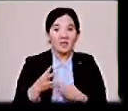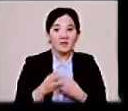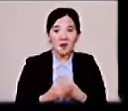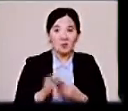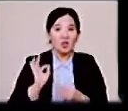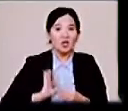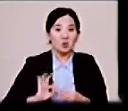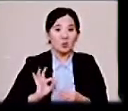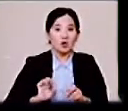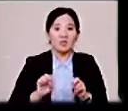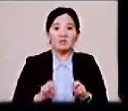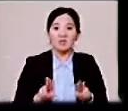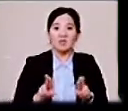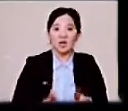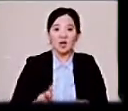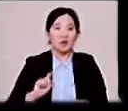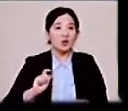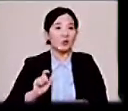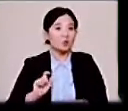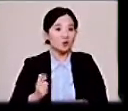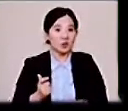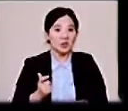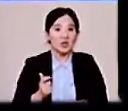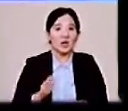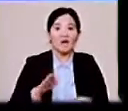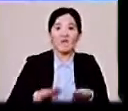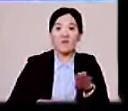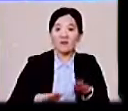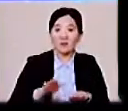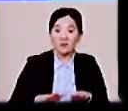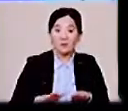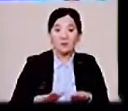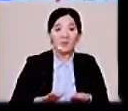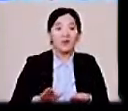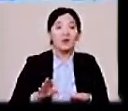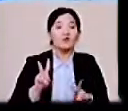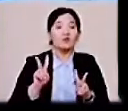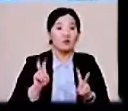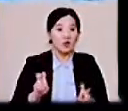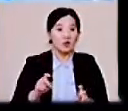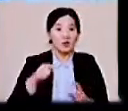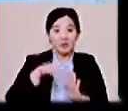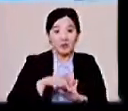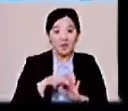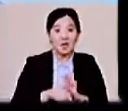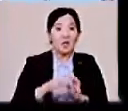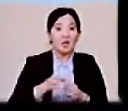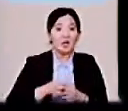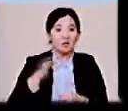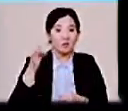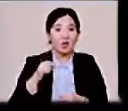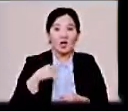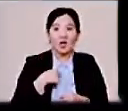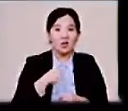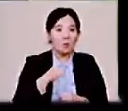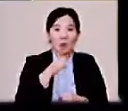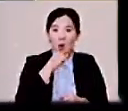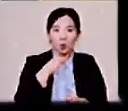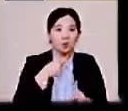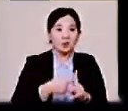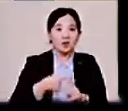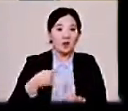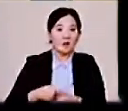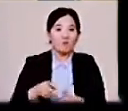используем специальные химические весы. Значит, в растворы я не могу складывать